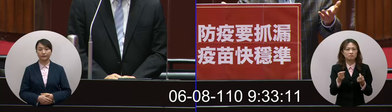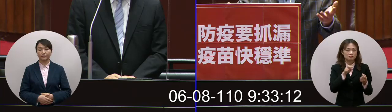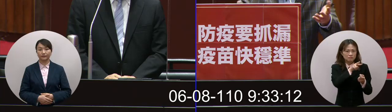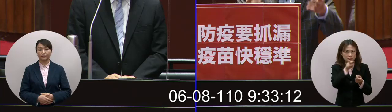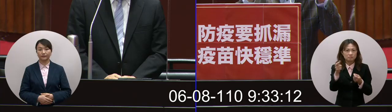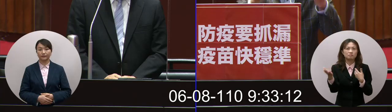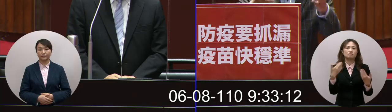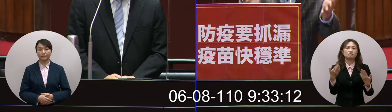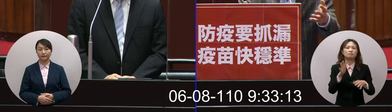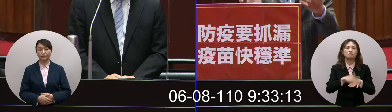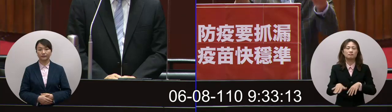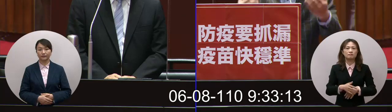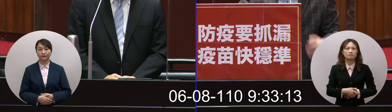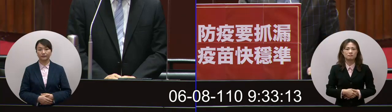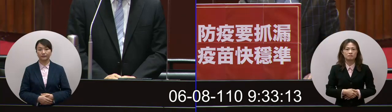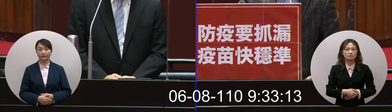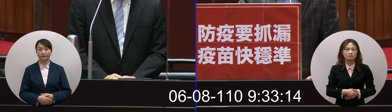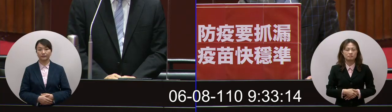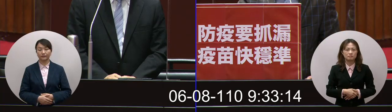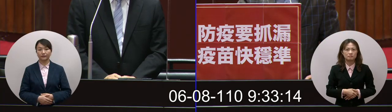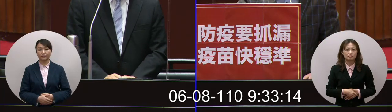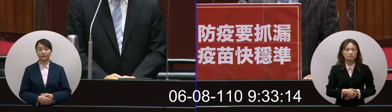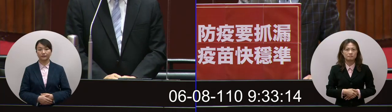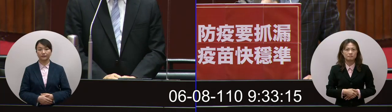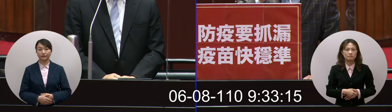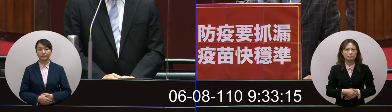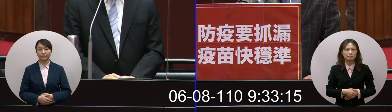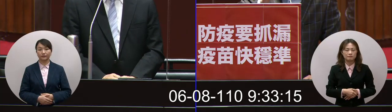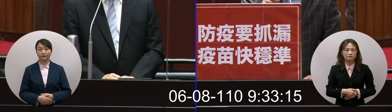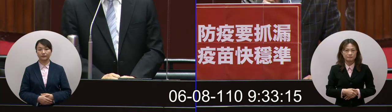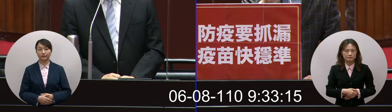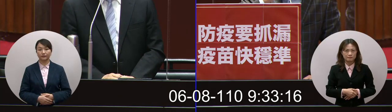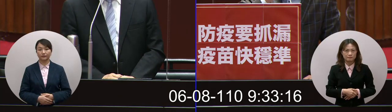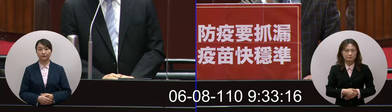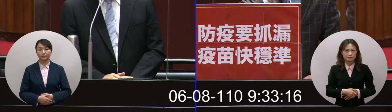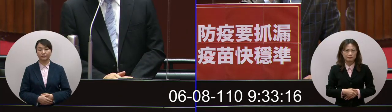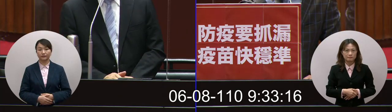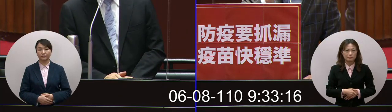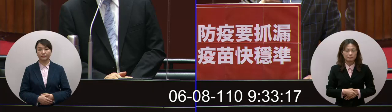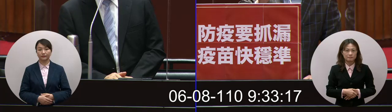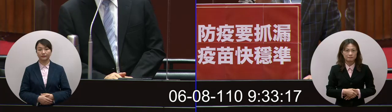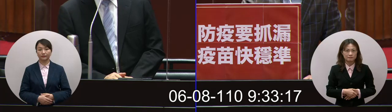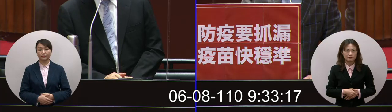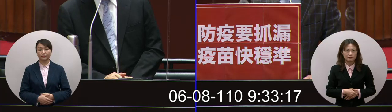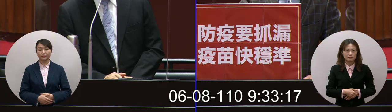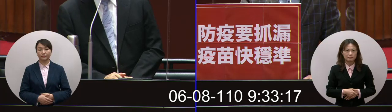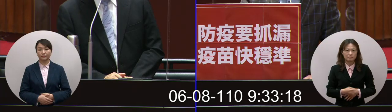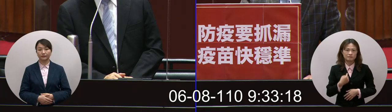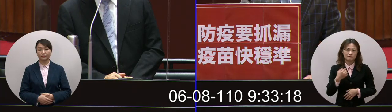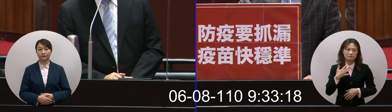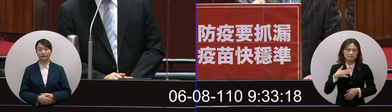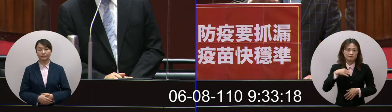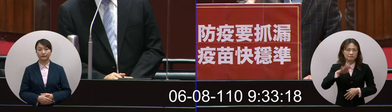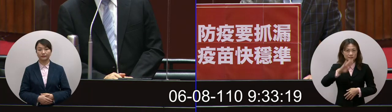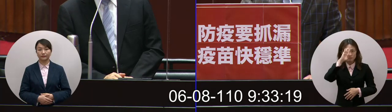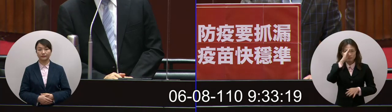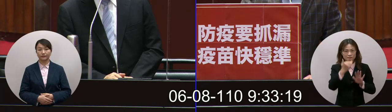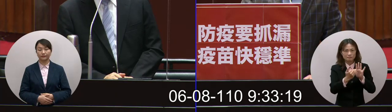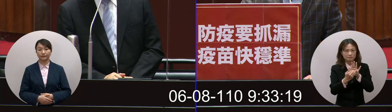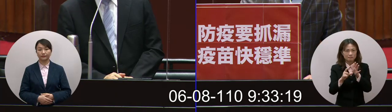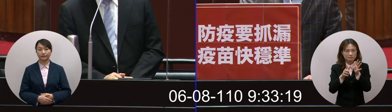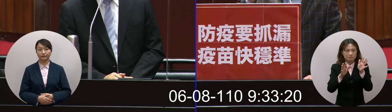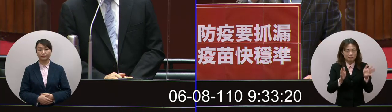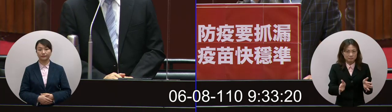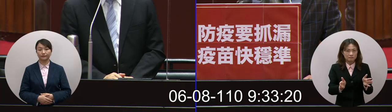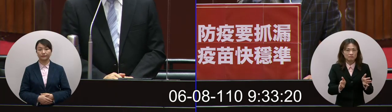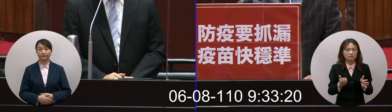就袂问嘛。啊，伊若查会到，搁要问，就家己咧找麻烦嘛。所以 government innovation， 我知影即马是疫情的期间。疫情过了